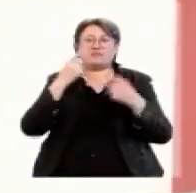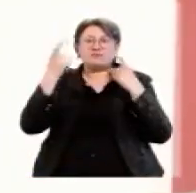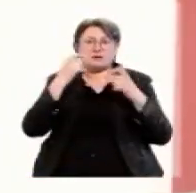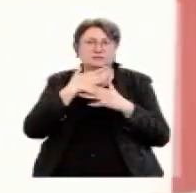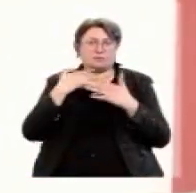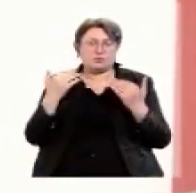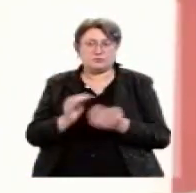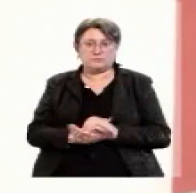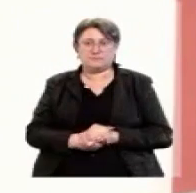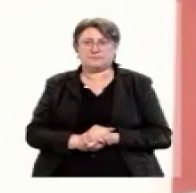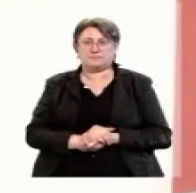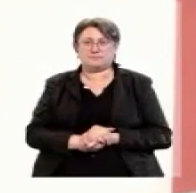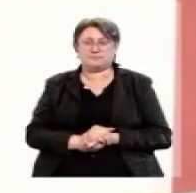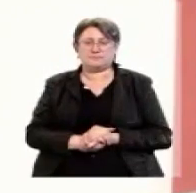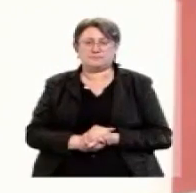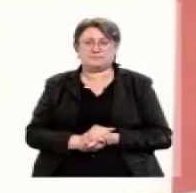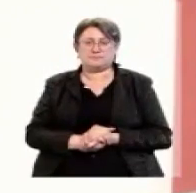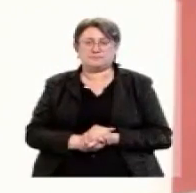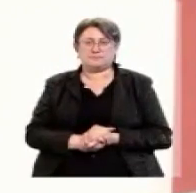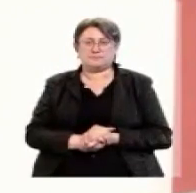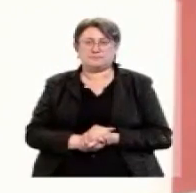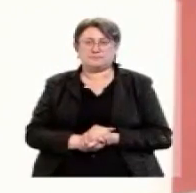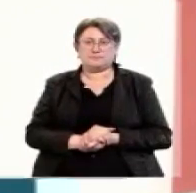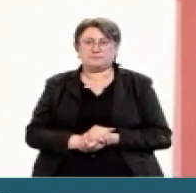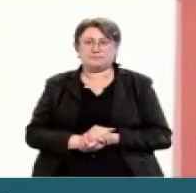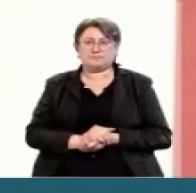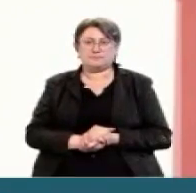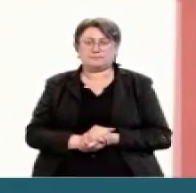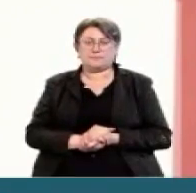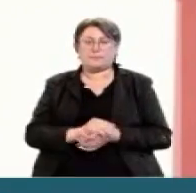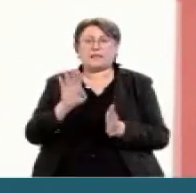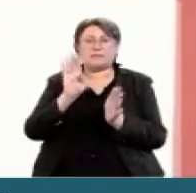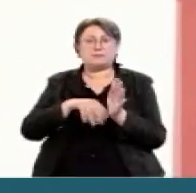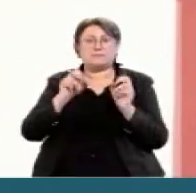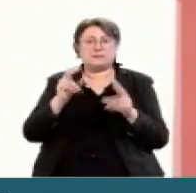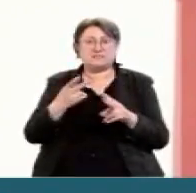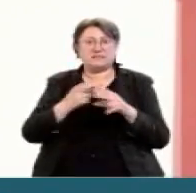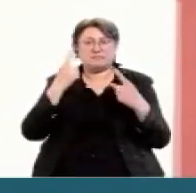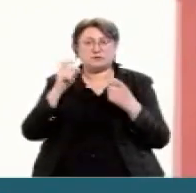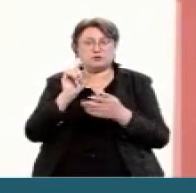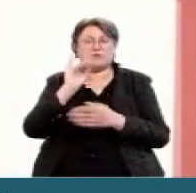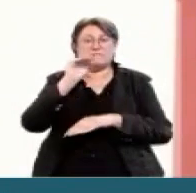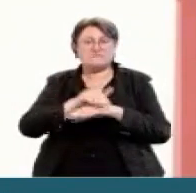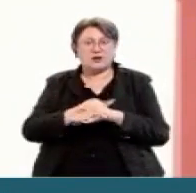қоғам. Ақпараттық қауіпсіздігіміз мемлекетімізде бір.